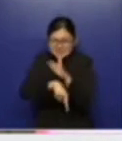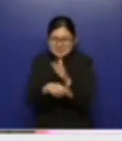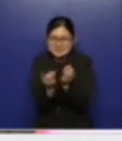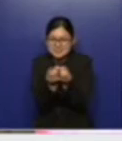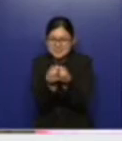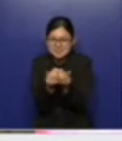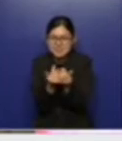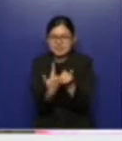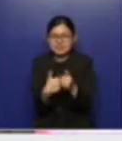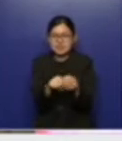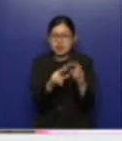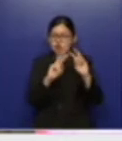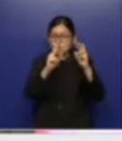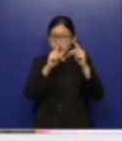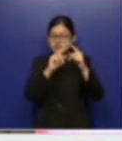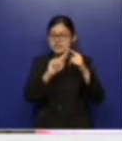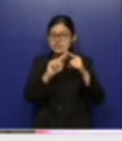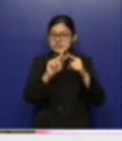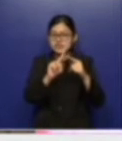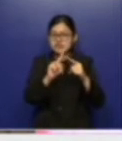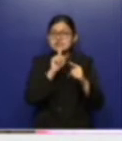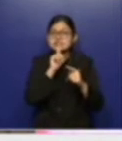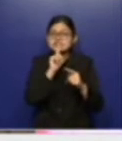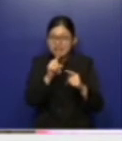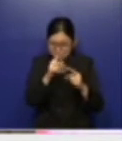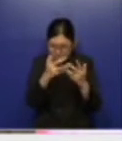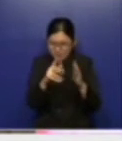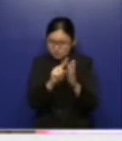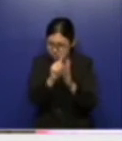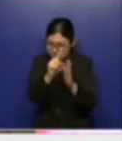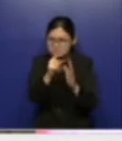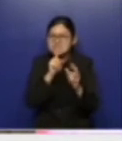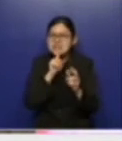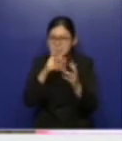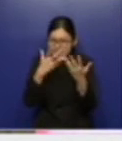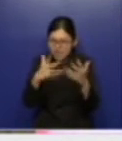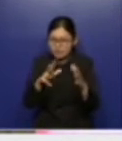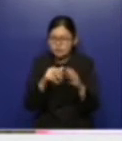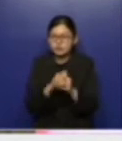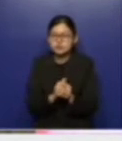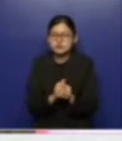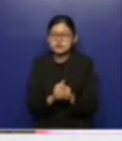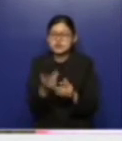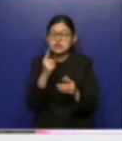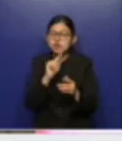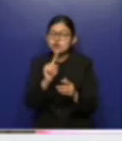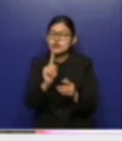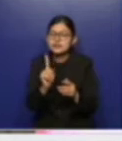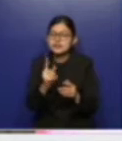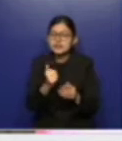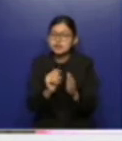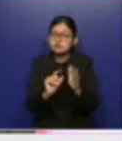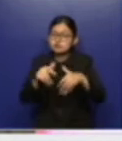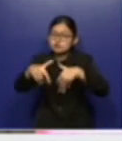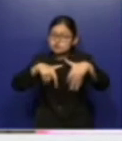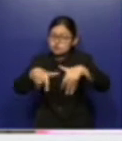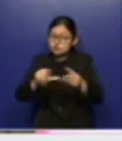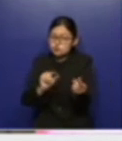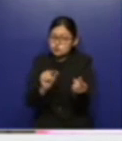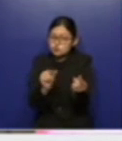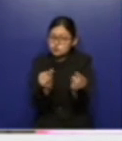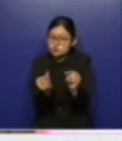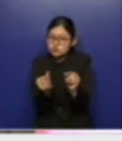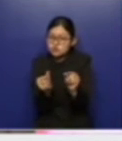แต่ละกรณีผมเคยถามแล้วครั้งหนึ่งคือกรณีชุมชนวิทยุกระจาย